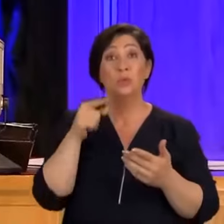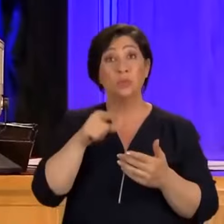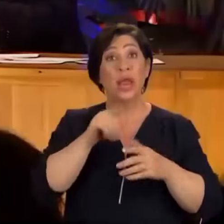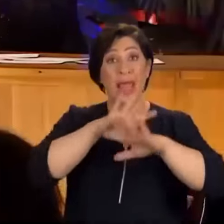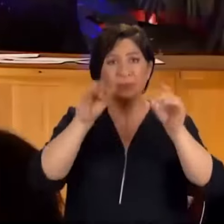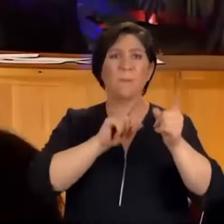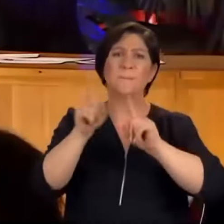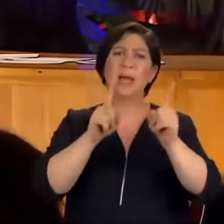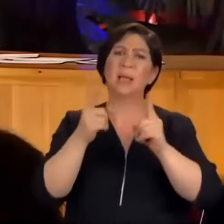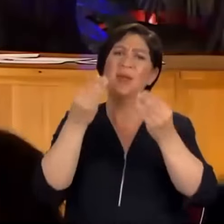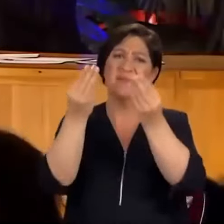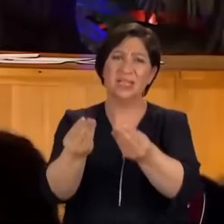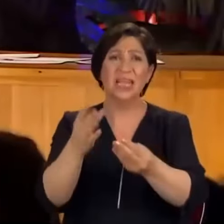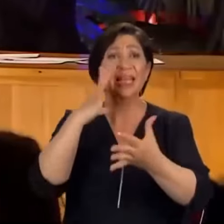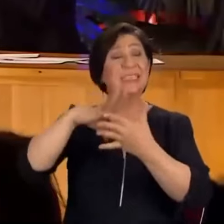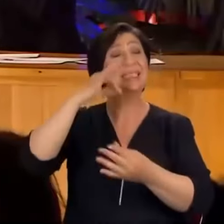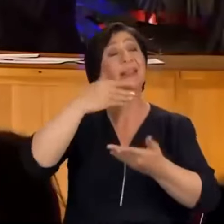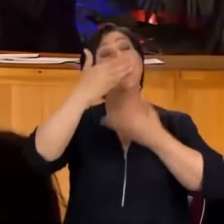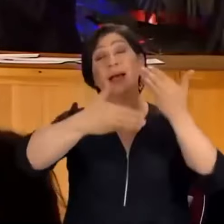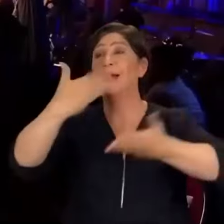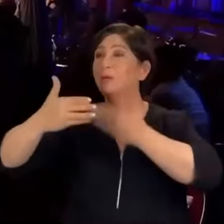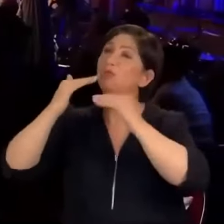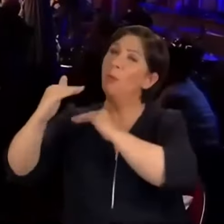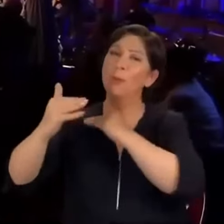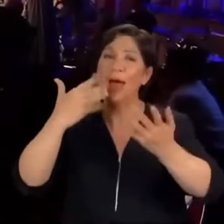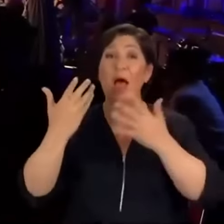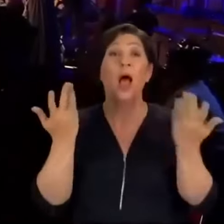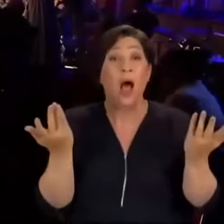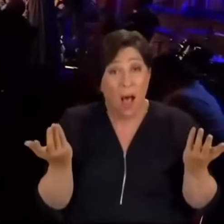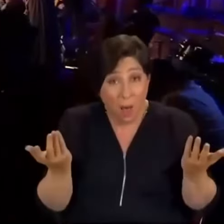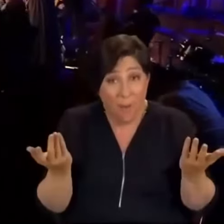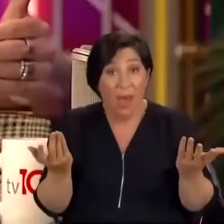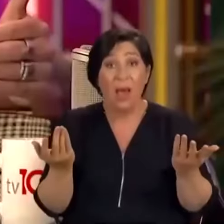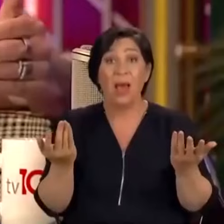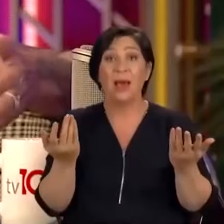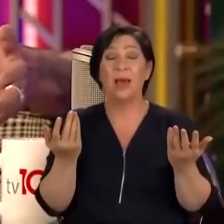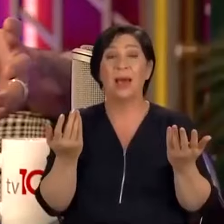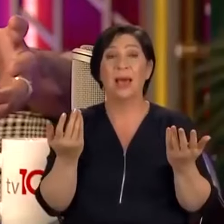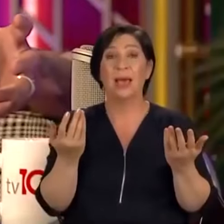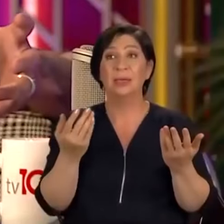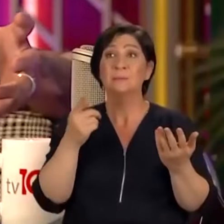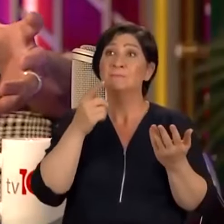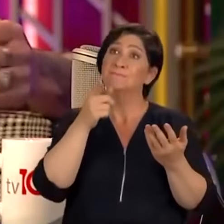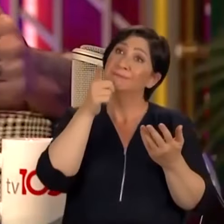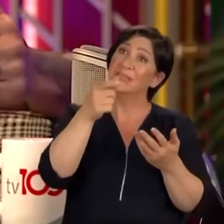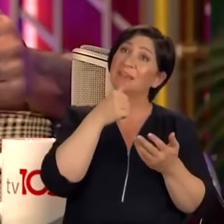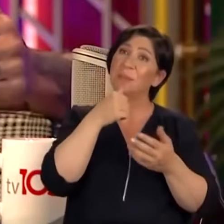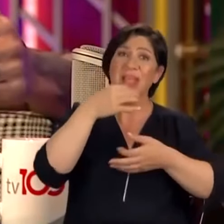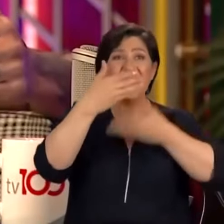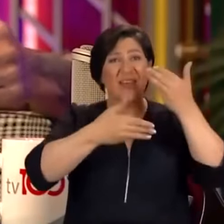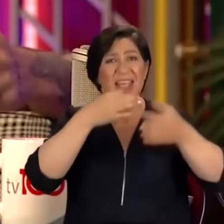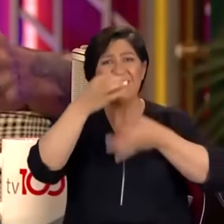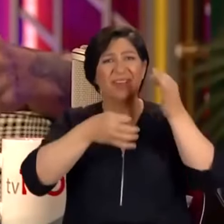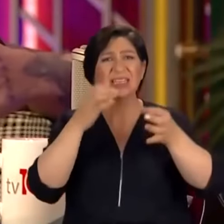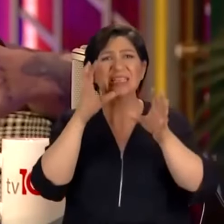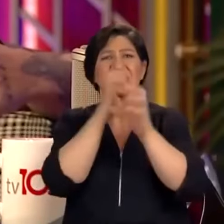Bunların hepsi mahkemede sunuldu insanlara söylendi E ama akabinde karşıda karşıdaki ifadeler açık bir